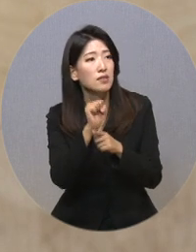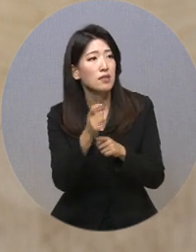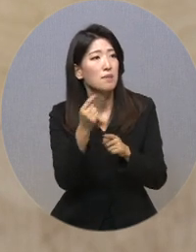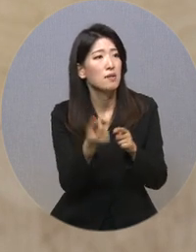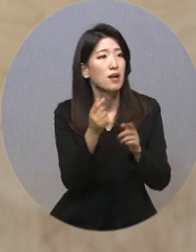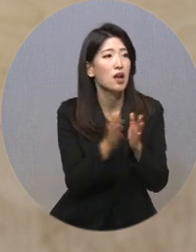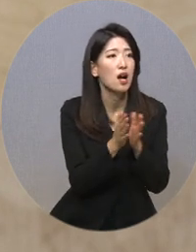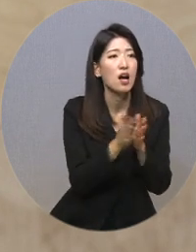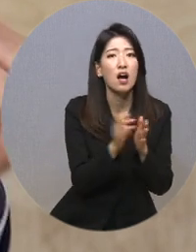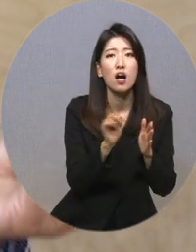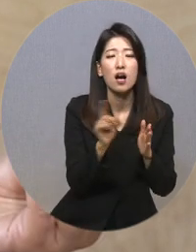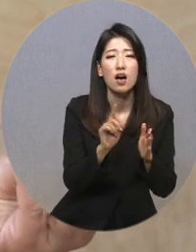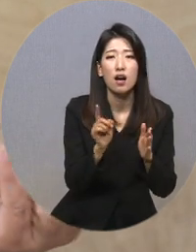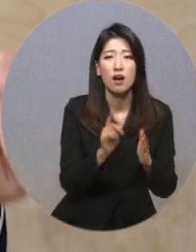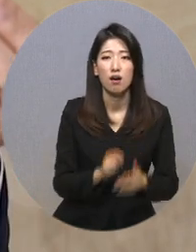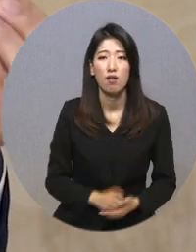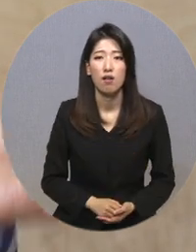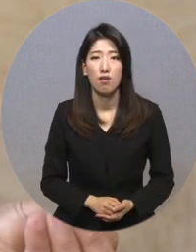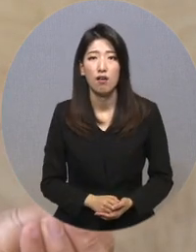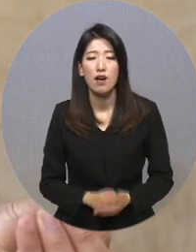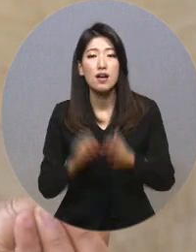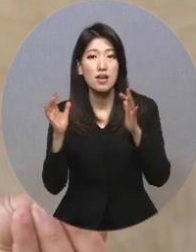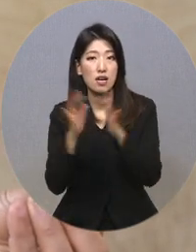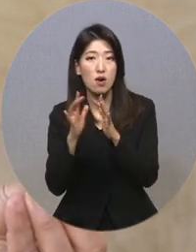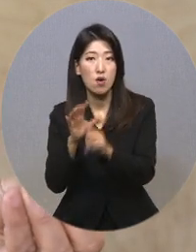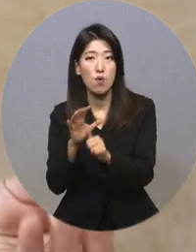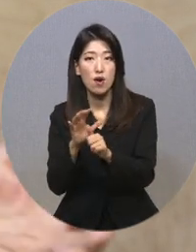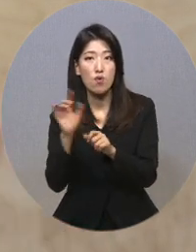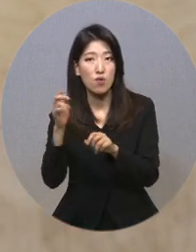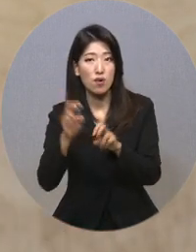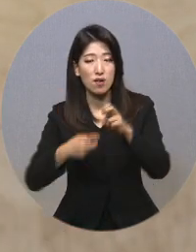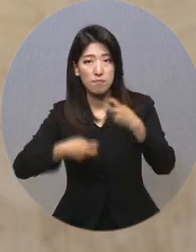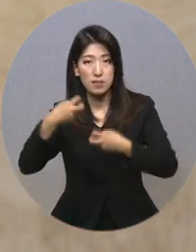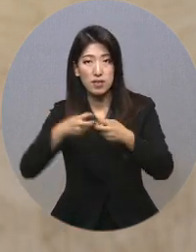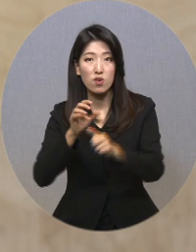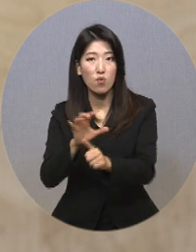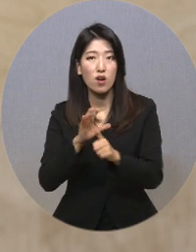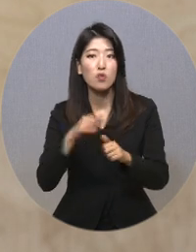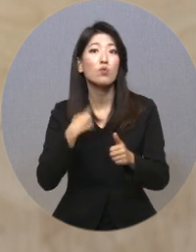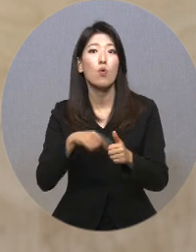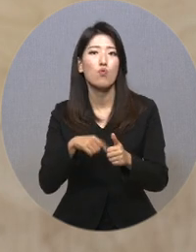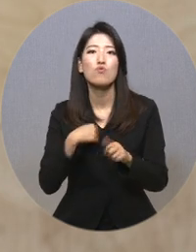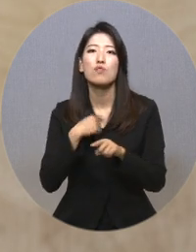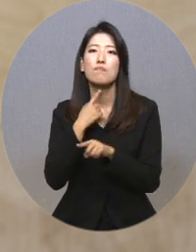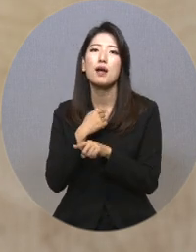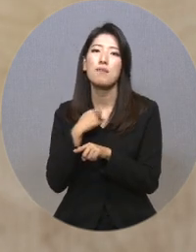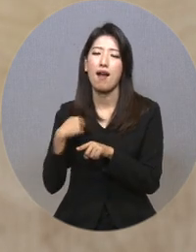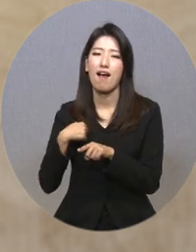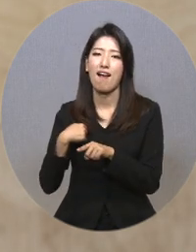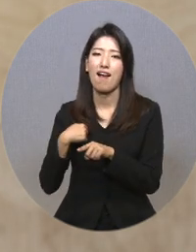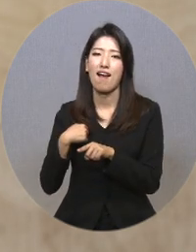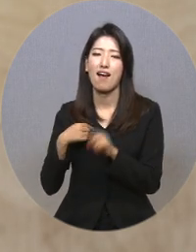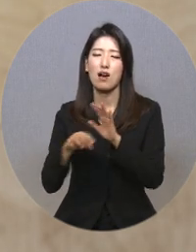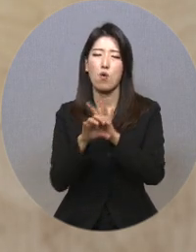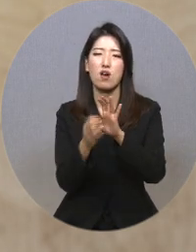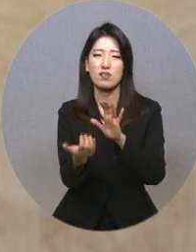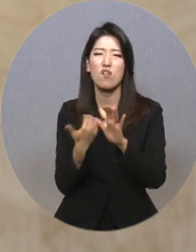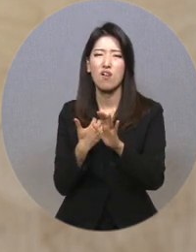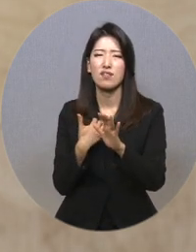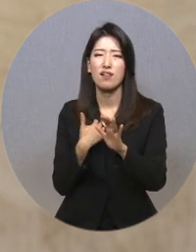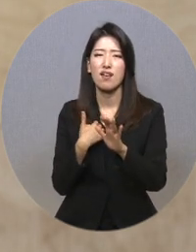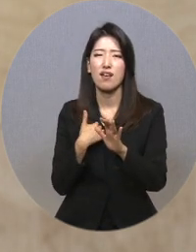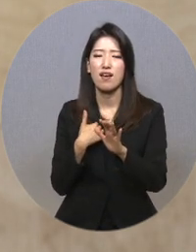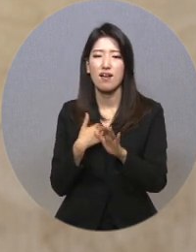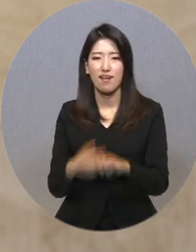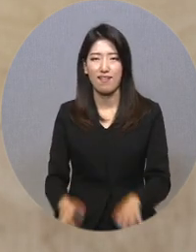많이 발생했는데 네네. 우리는 그 전에 이미 설치를 해서 네네. 전 구성원들이 시범 운영을 해봤습니다. 아. 예. 그럼 왜